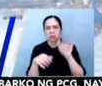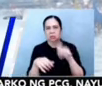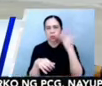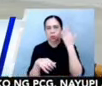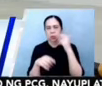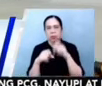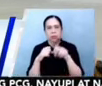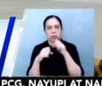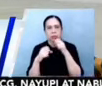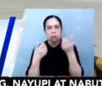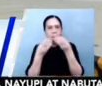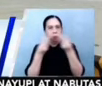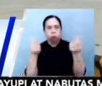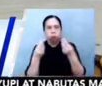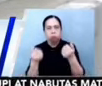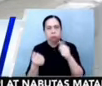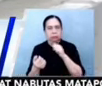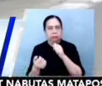nadi-discover